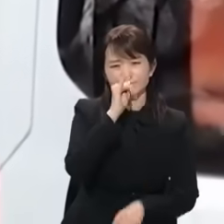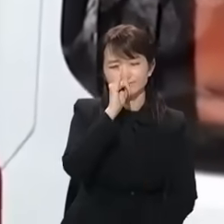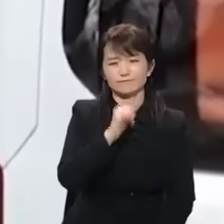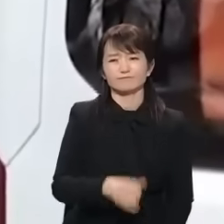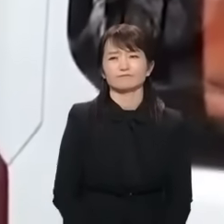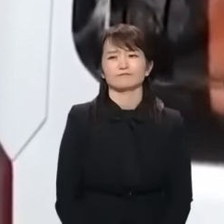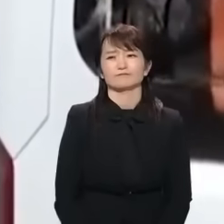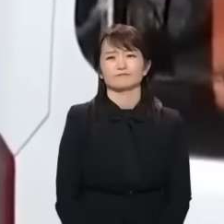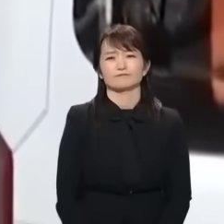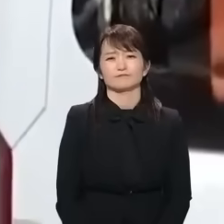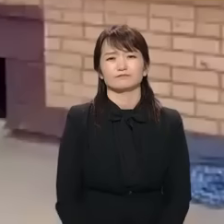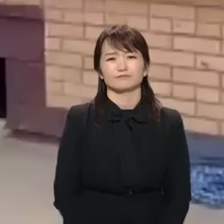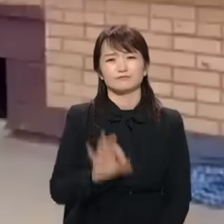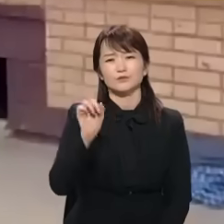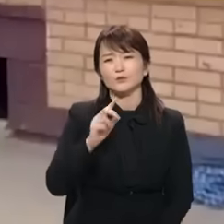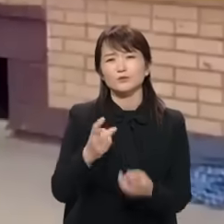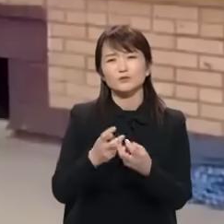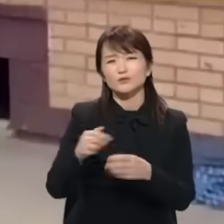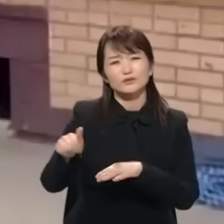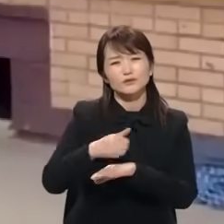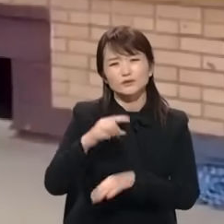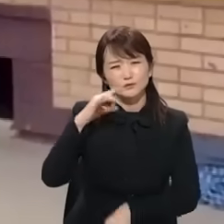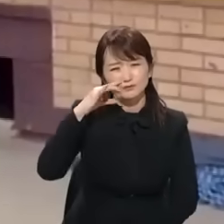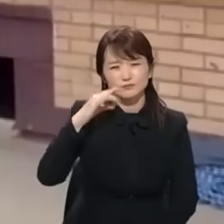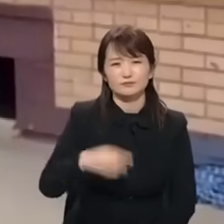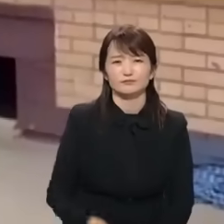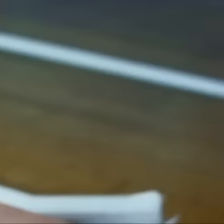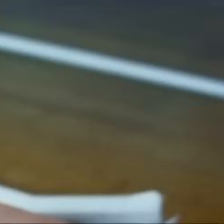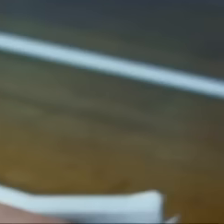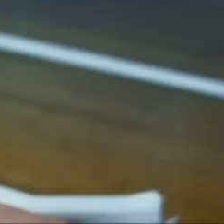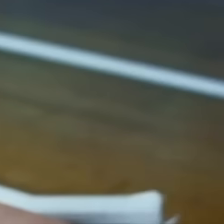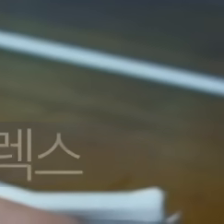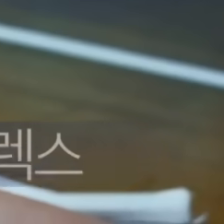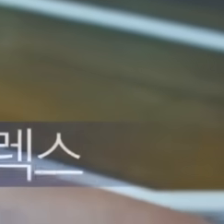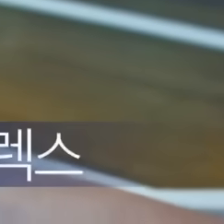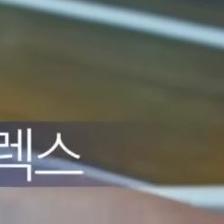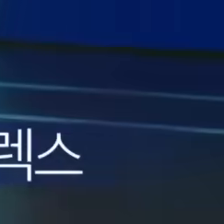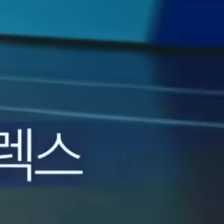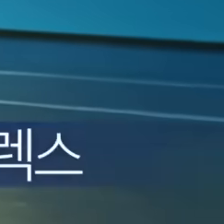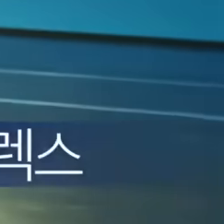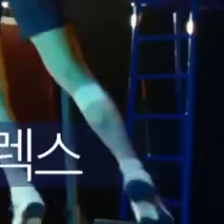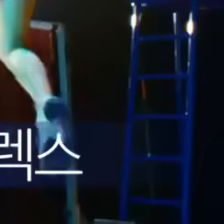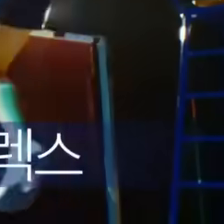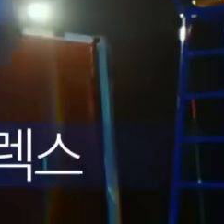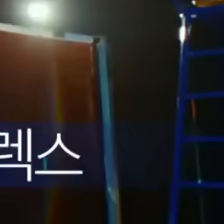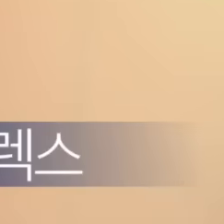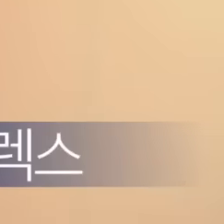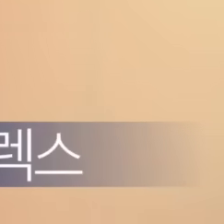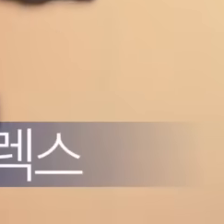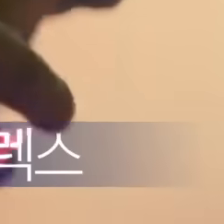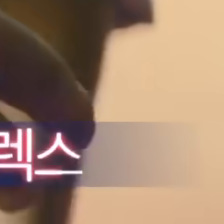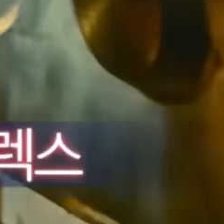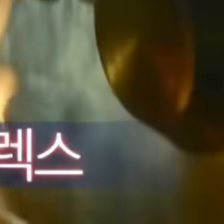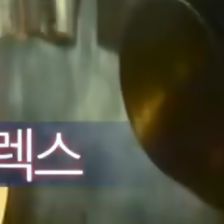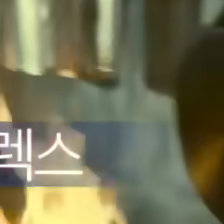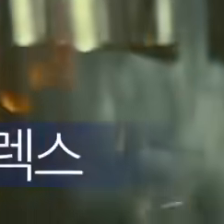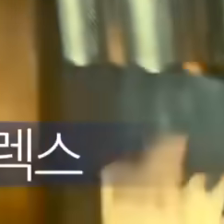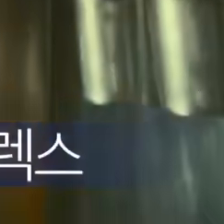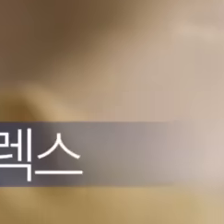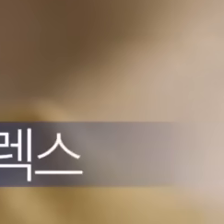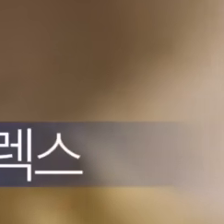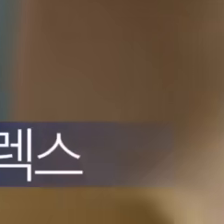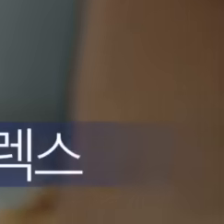하네요 어 화장실은 그동안 어떻게 갔을까요 붙이고 바로 뛴다 붙이고 바로